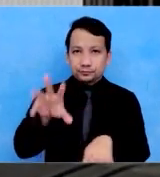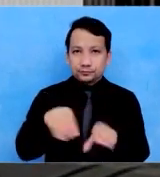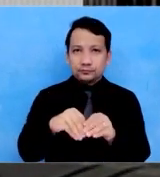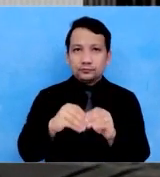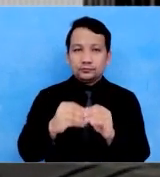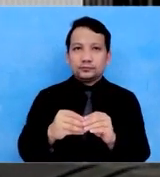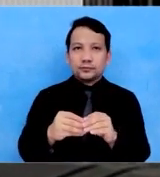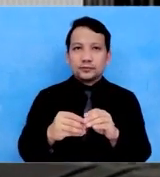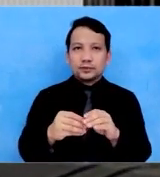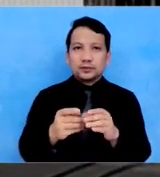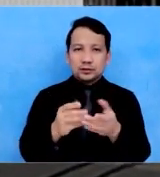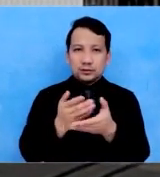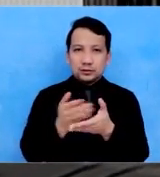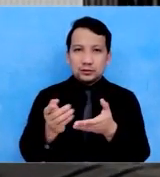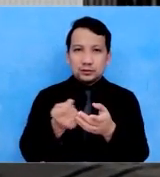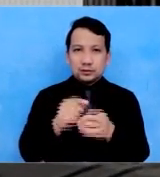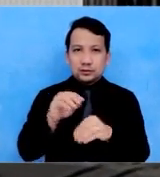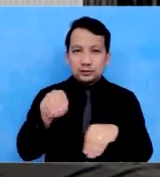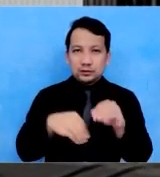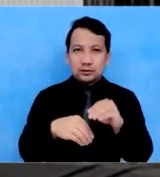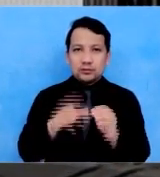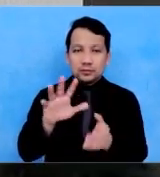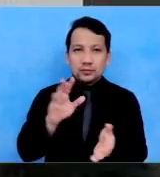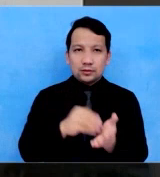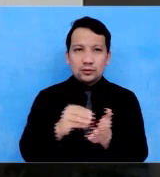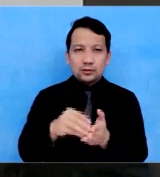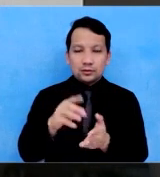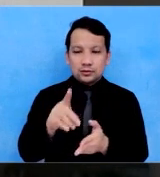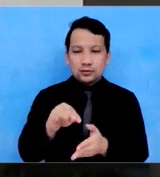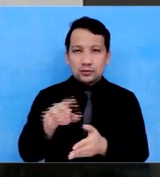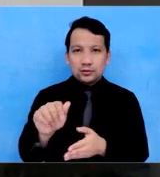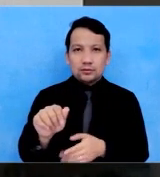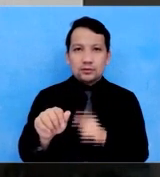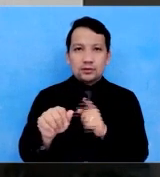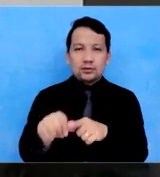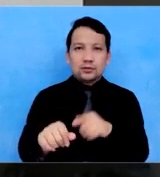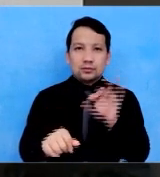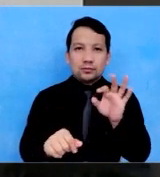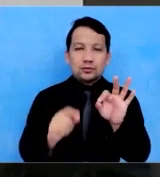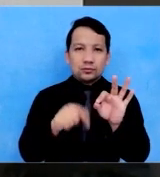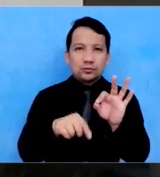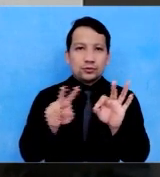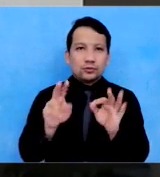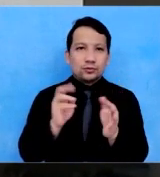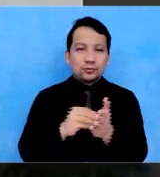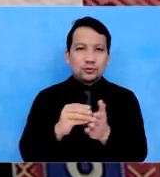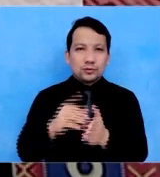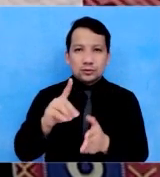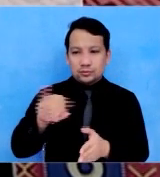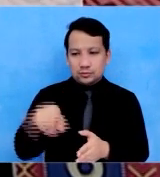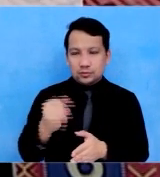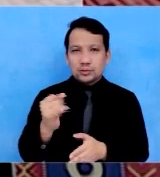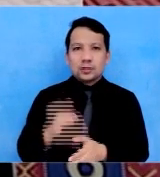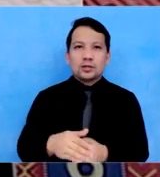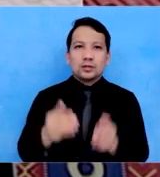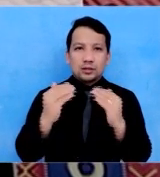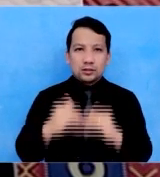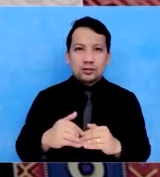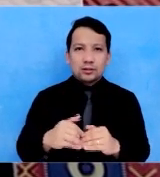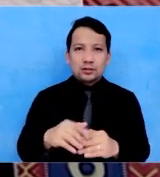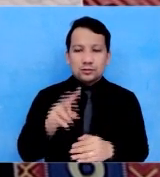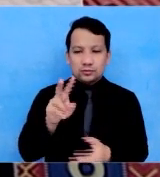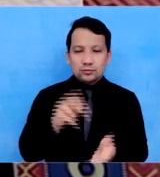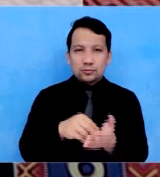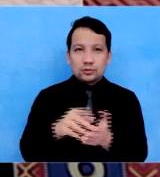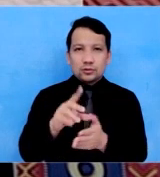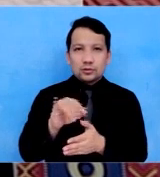funds na narealign ay ang 5 million pesos ng Department of Foreign Affairs, 19.2 million ang Department of Justice, 2 million pesos sa